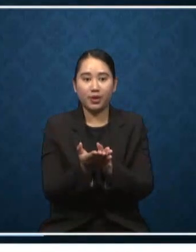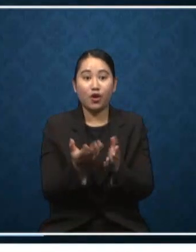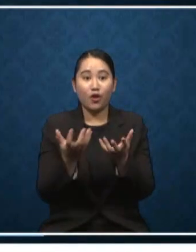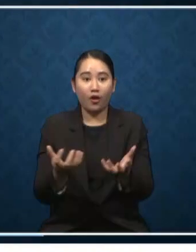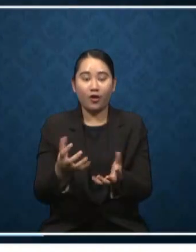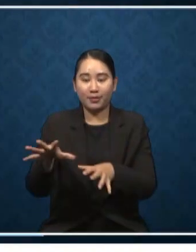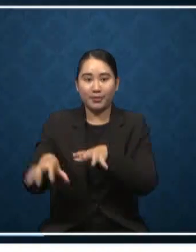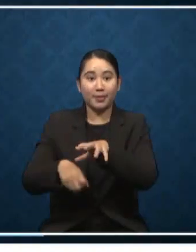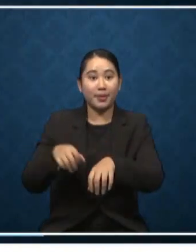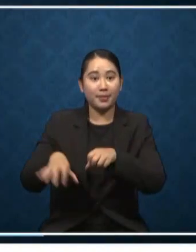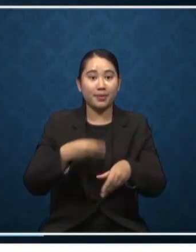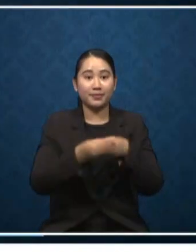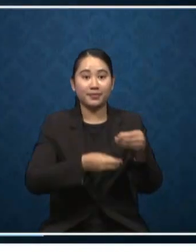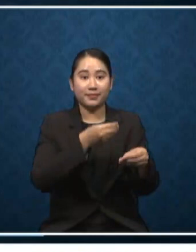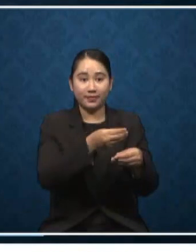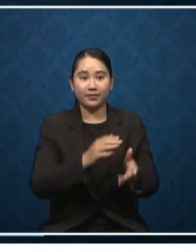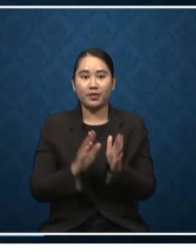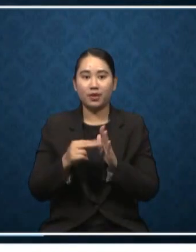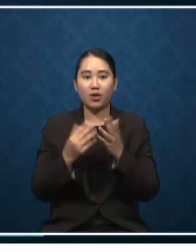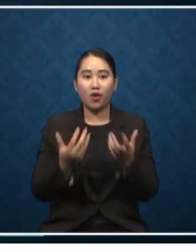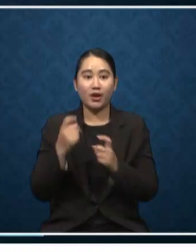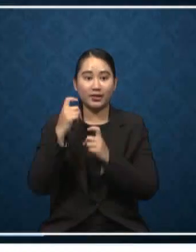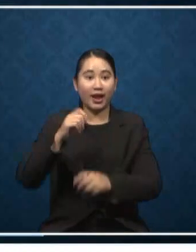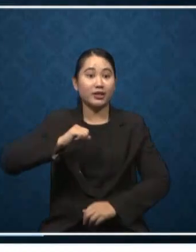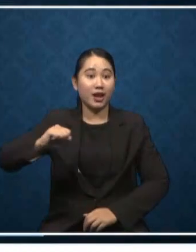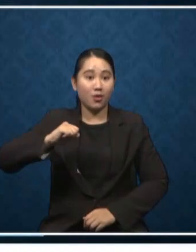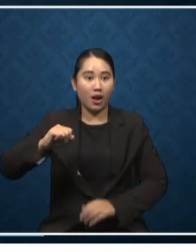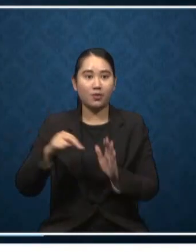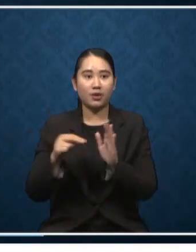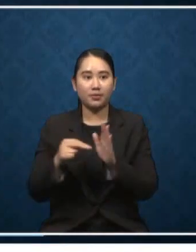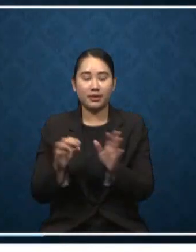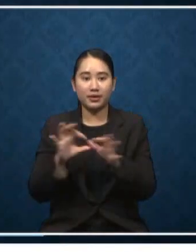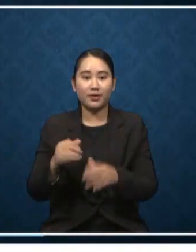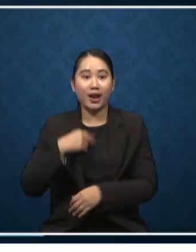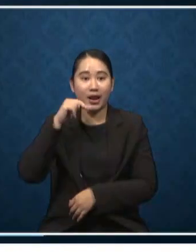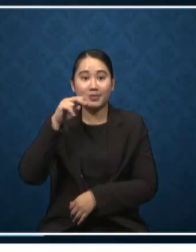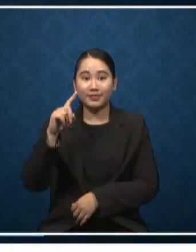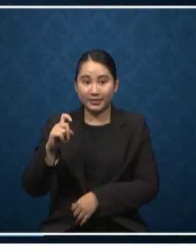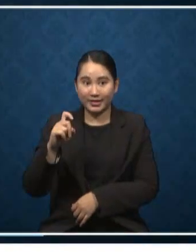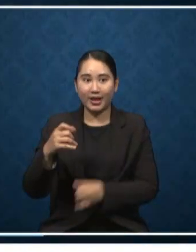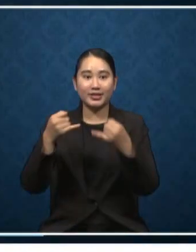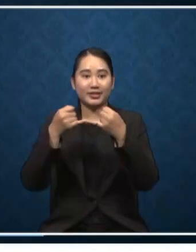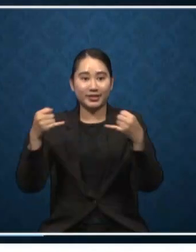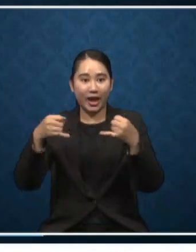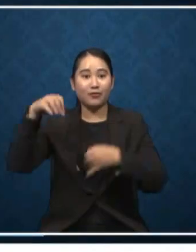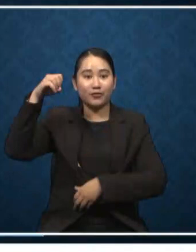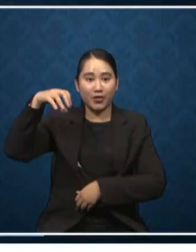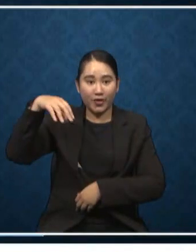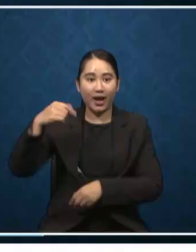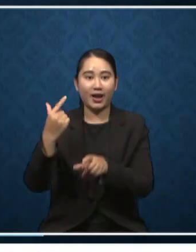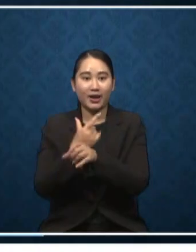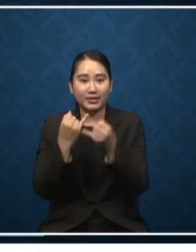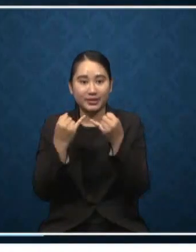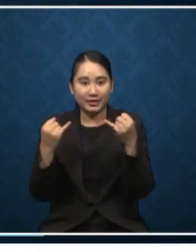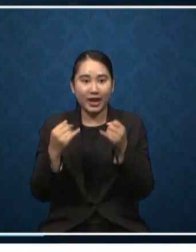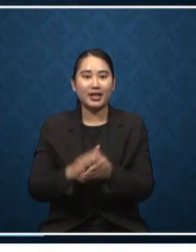็บไปขายนะครักลวสาหรมทเปตลายทางขวานะครบคือพวกกตกรประบัดน้เสีย พวกเศษสายฟ้า สัยโรหะน้มหลอ